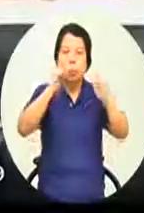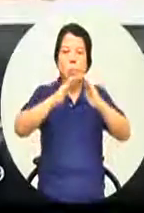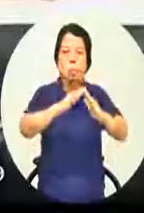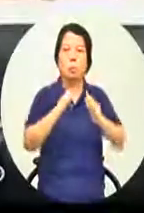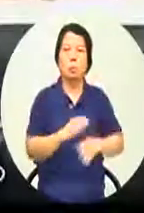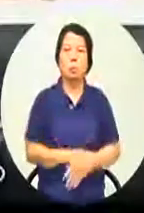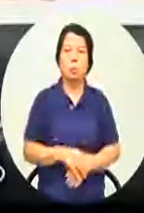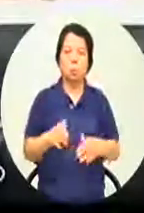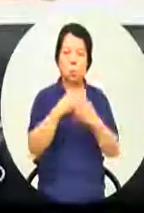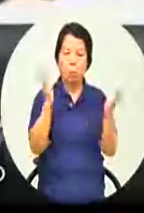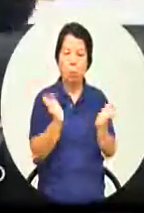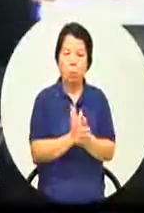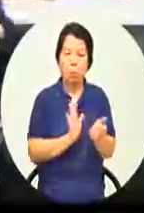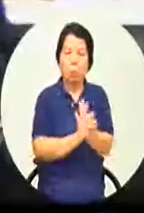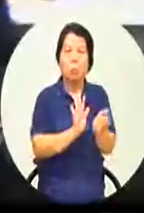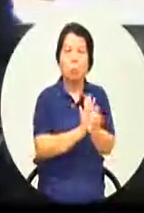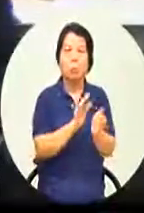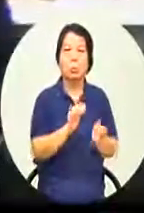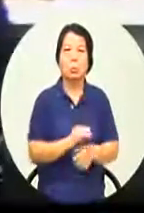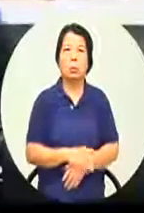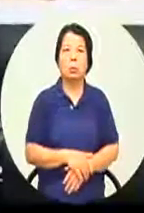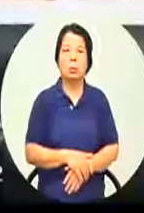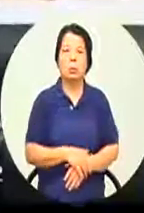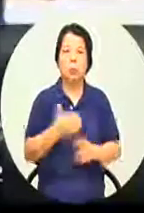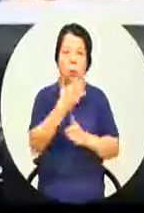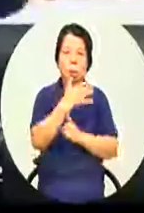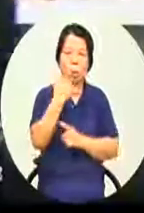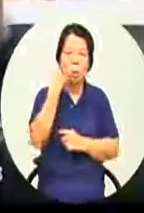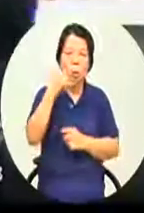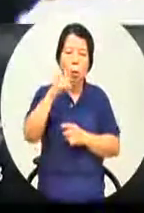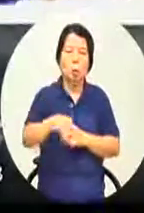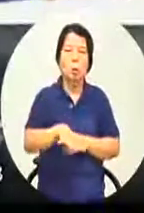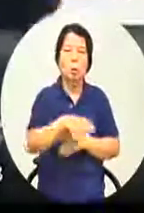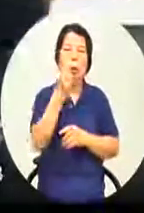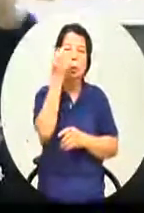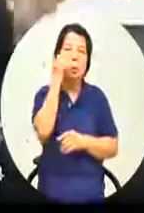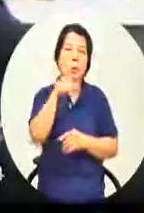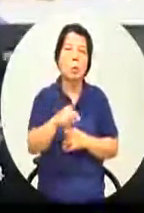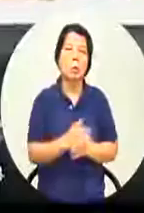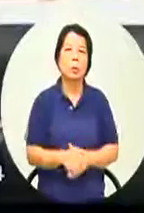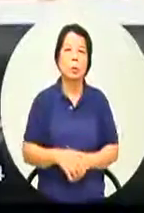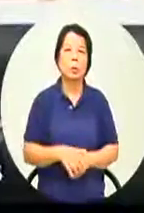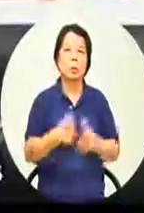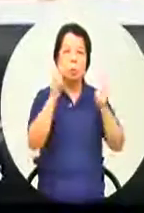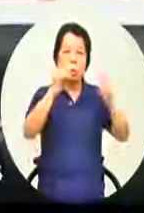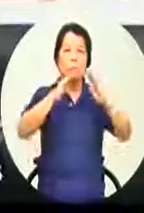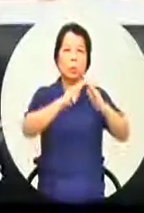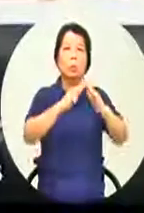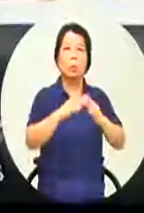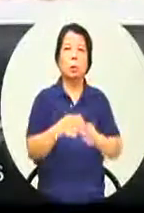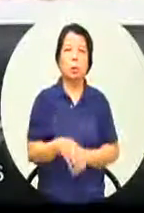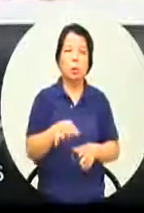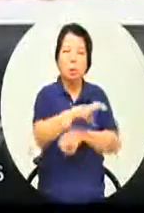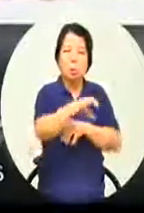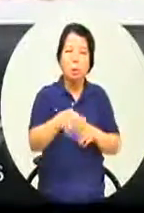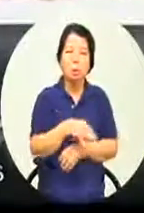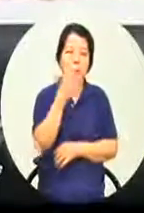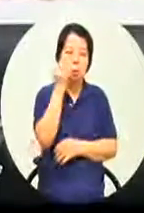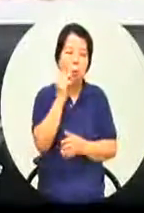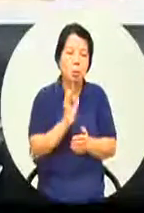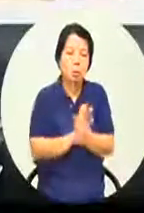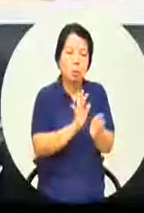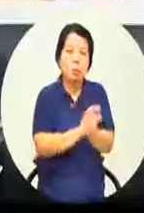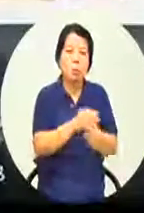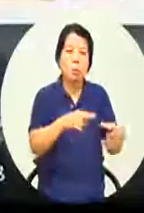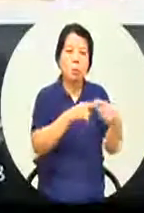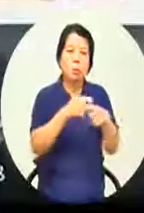府全力推展旗津的观光，我们鼓励高雄市政府全力推展各个地方值得推展的观